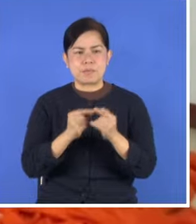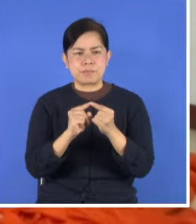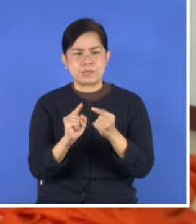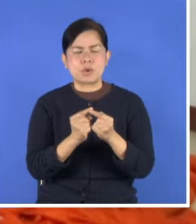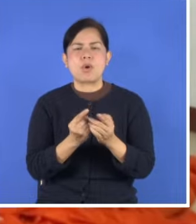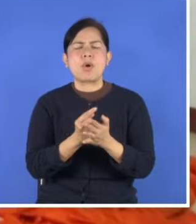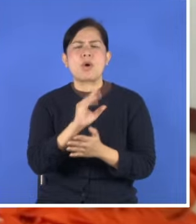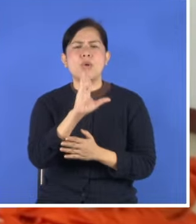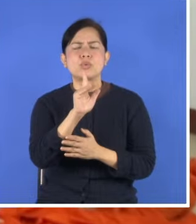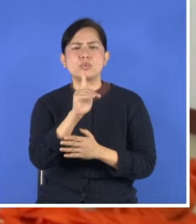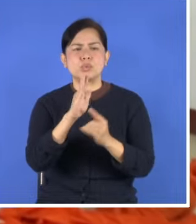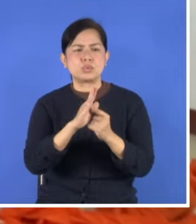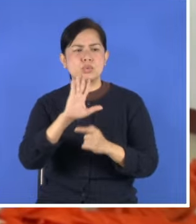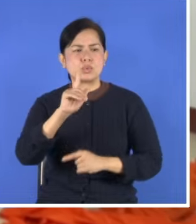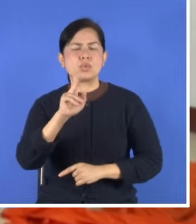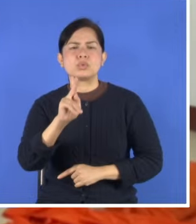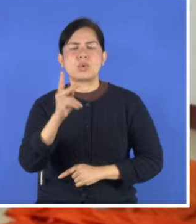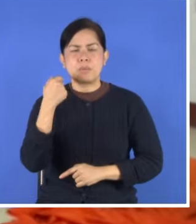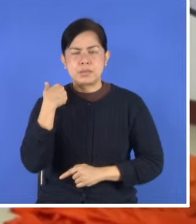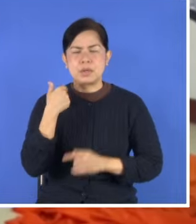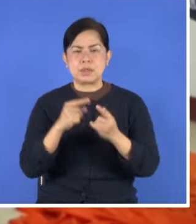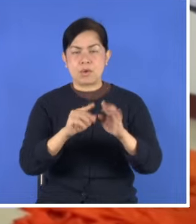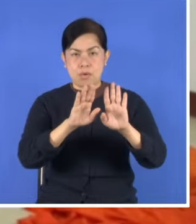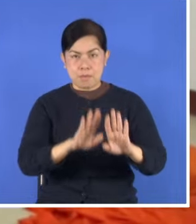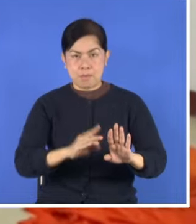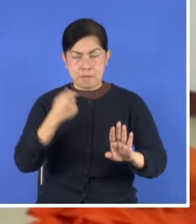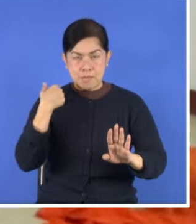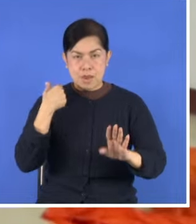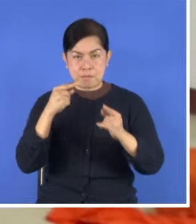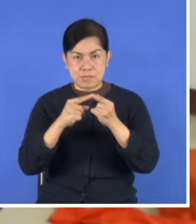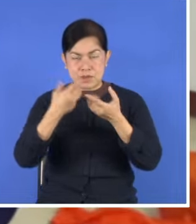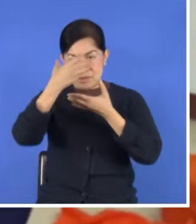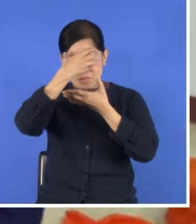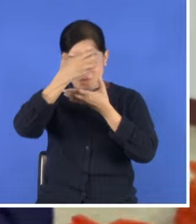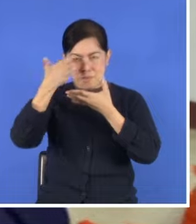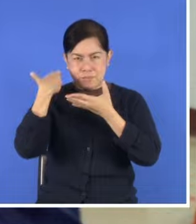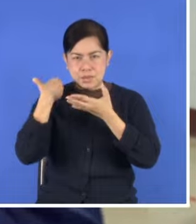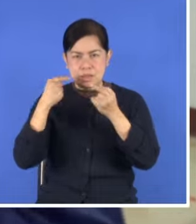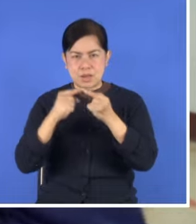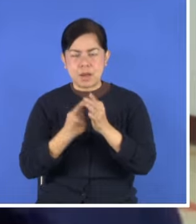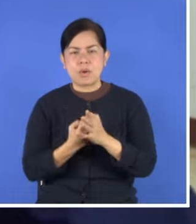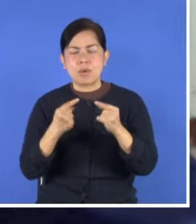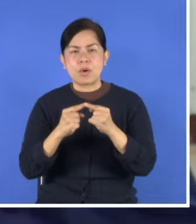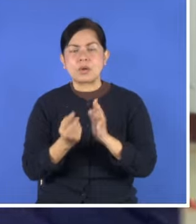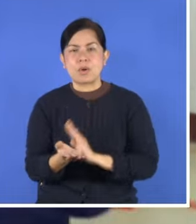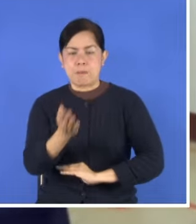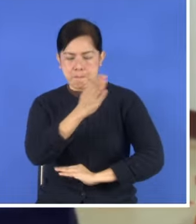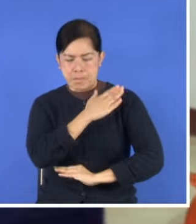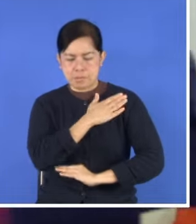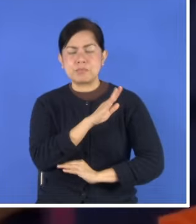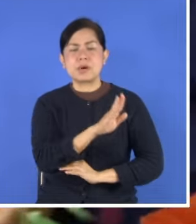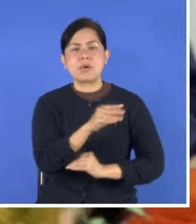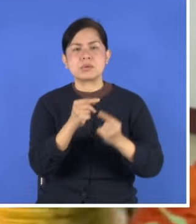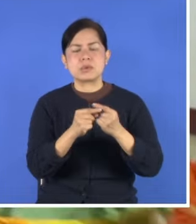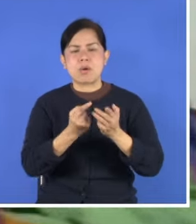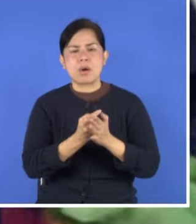ชิดแลก็สวมหน้ากากไม้งิ้วที่แกะสลักมานี่นะครับแลก็ดูน่าเกลียดน่ากลัวนะแลก็แต่งตัวเลียนแบบชูชกนะฮะ